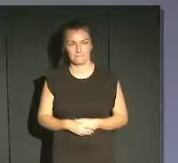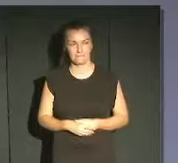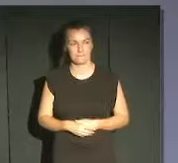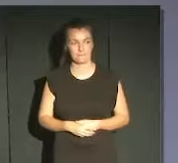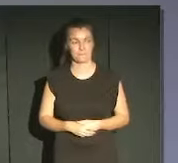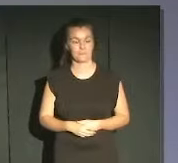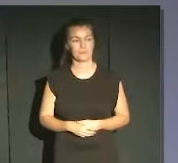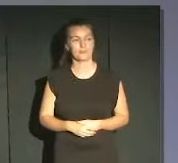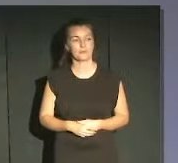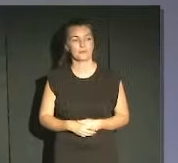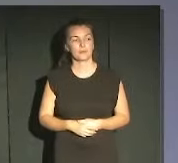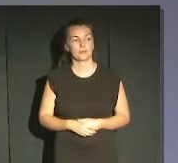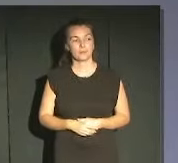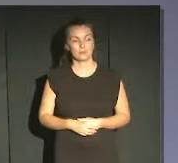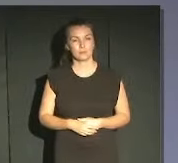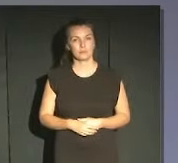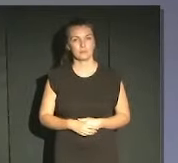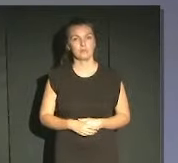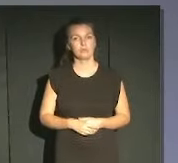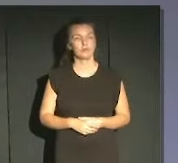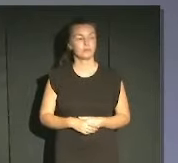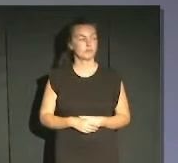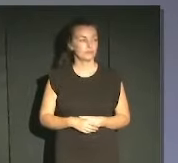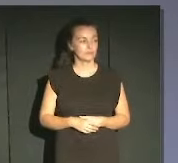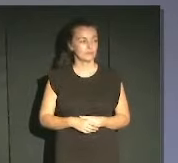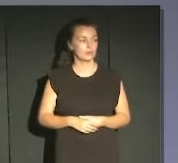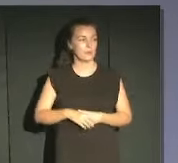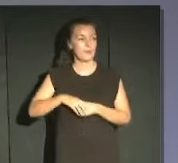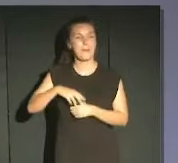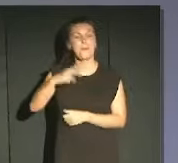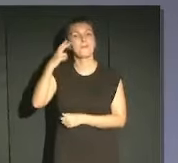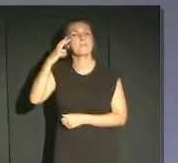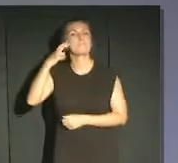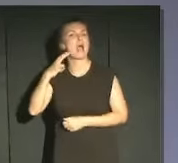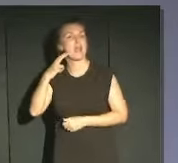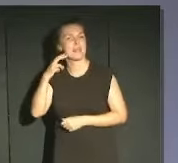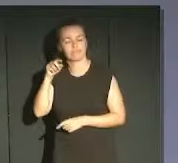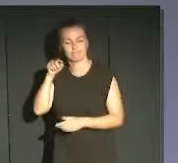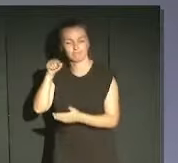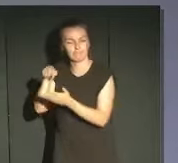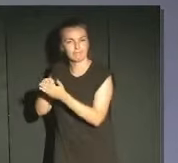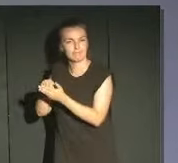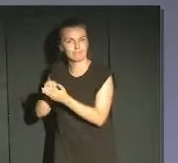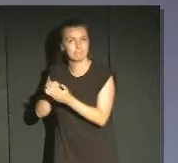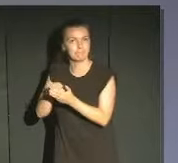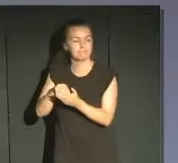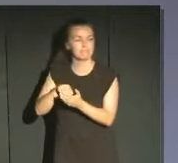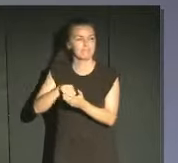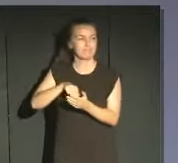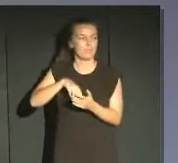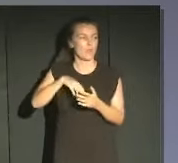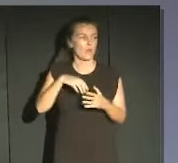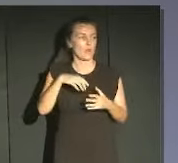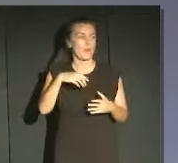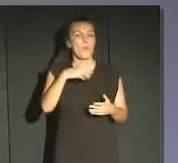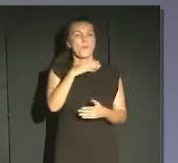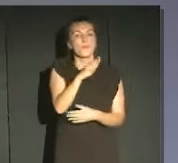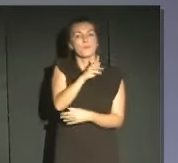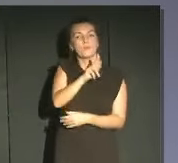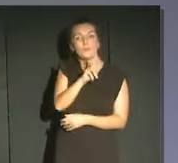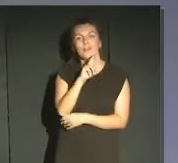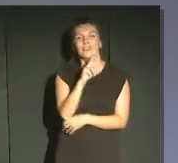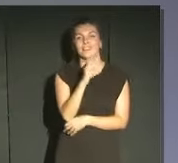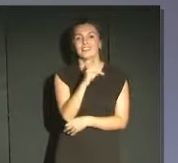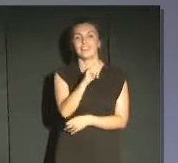martiniqu comme au Mali comme au BurkinaFaso comme au